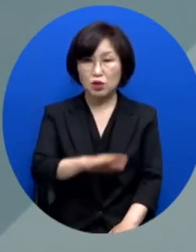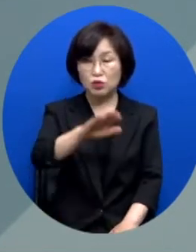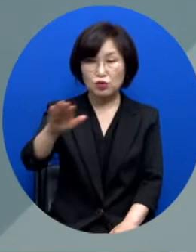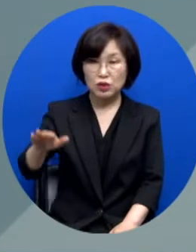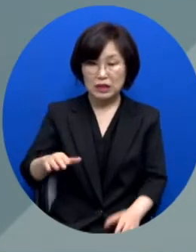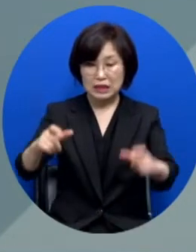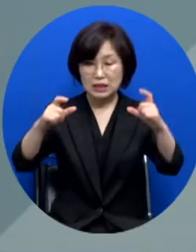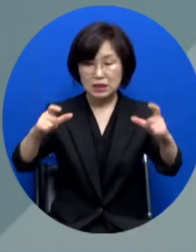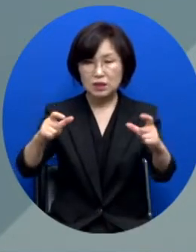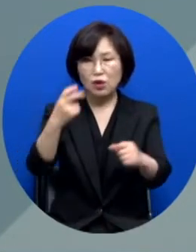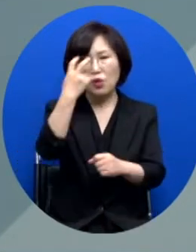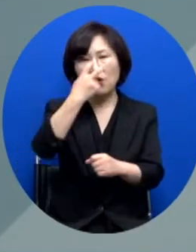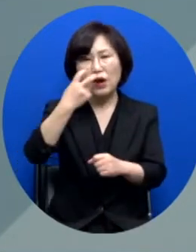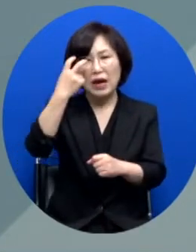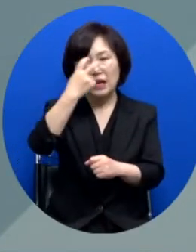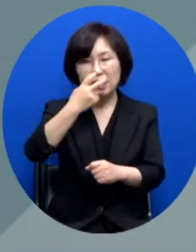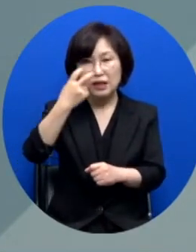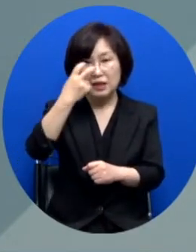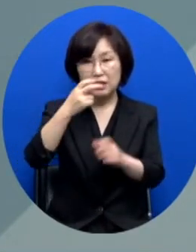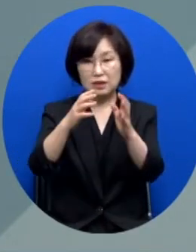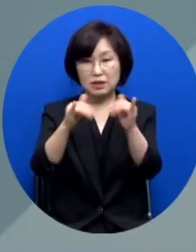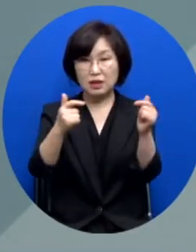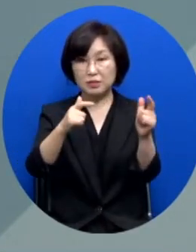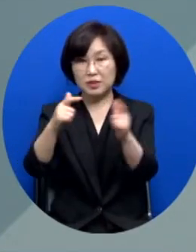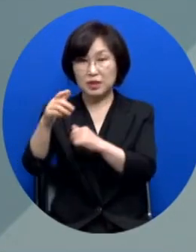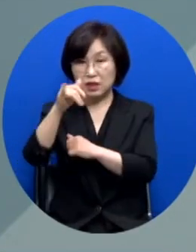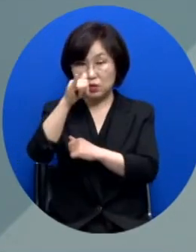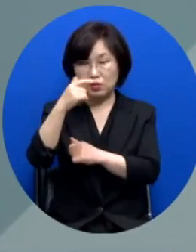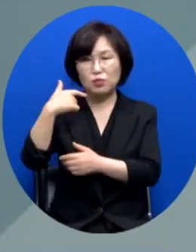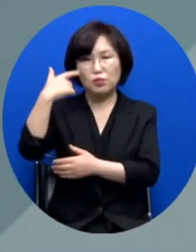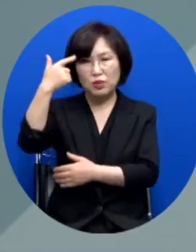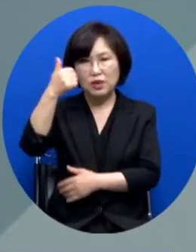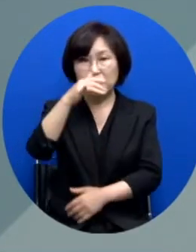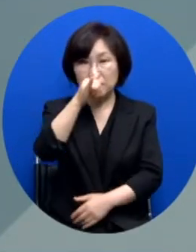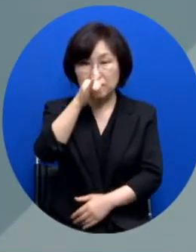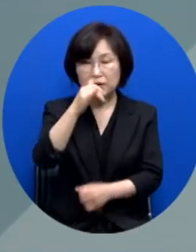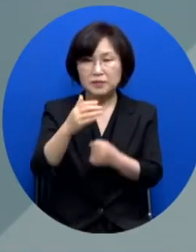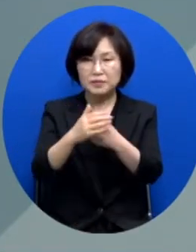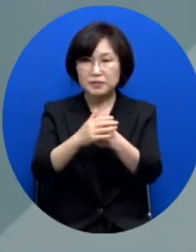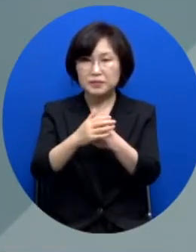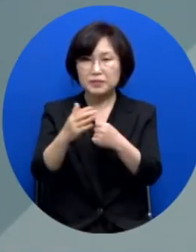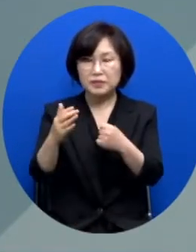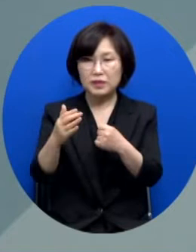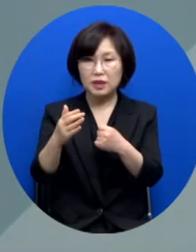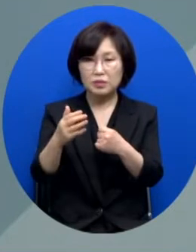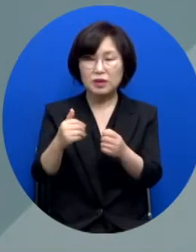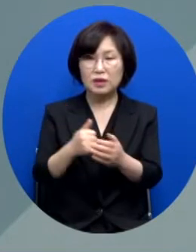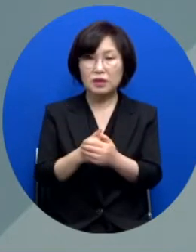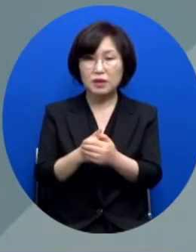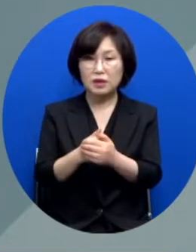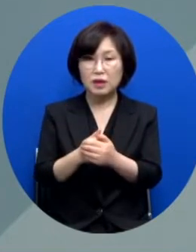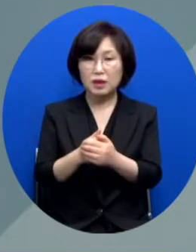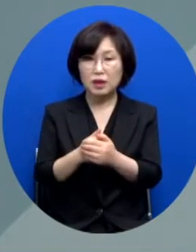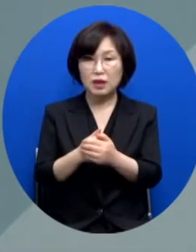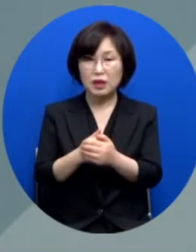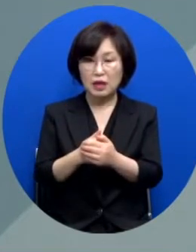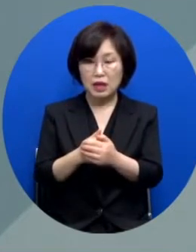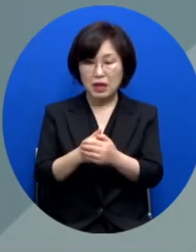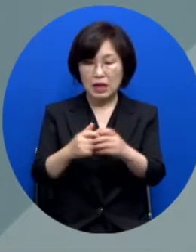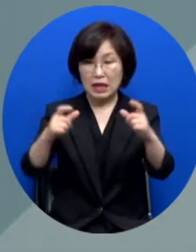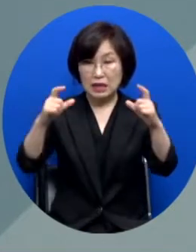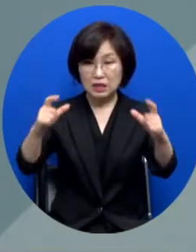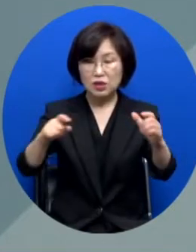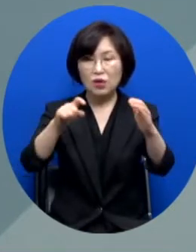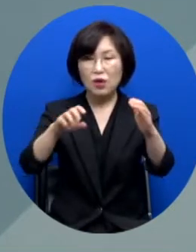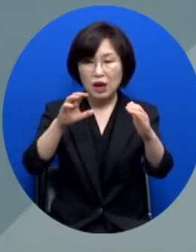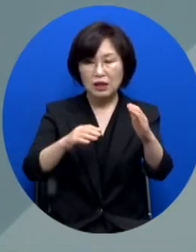있잖아요. 교구 관리를 하는 그 멤버들이 있고, 목사님들이 있잖아요. 그러면은 이분들은 교인일 수도